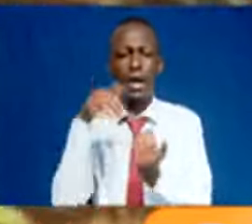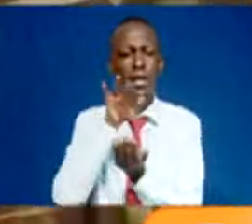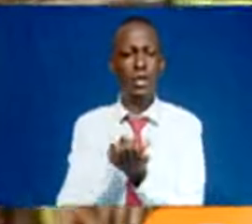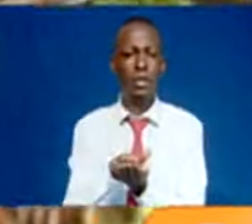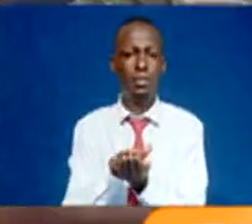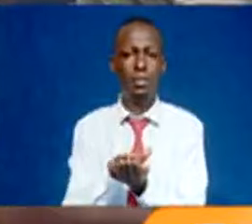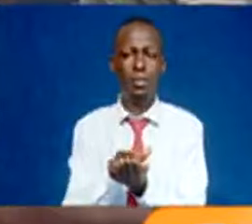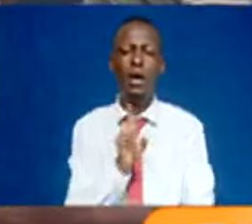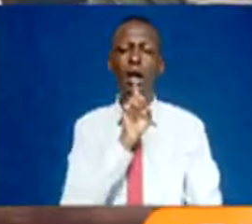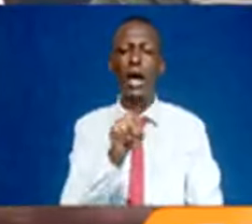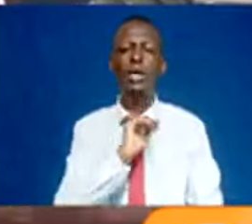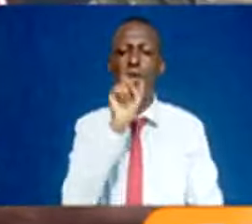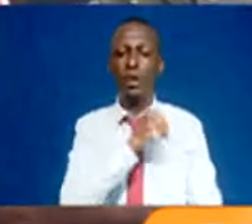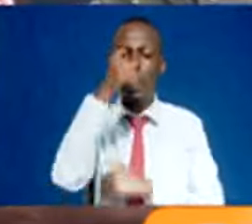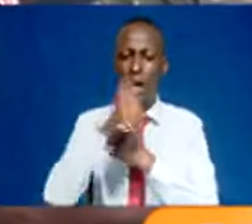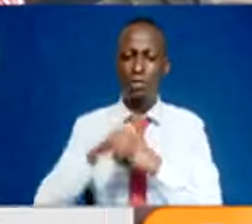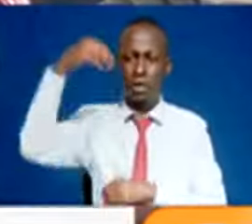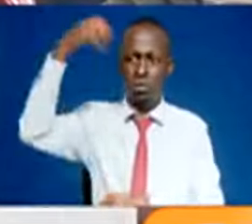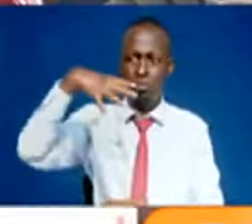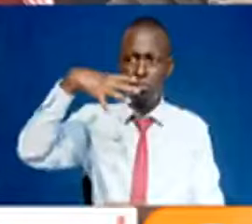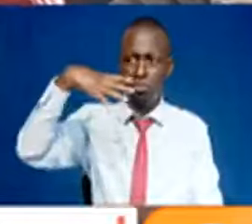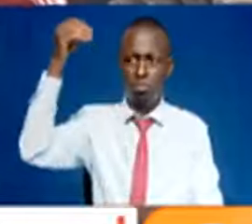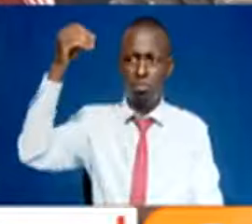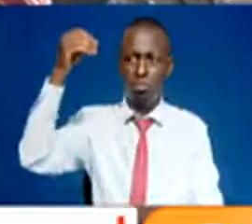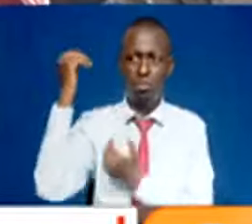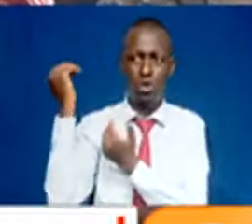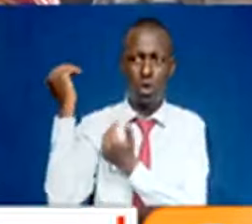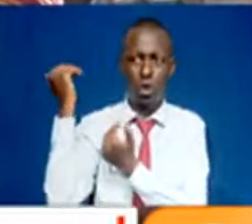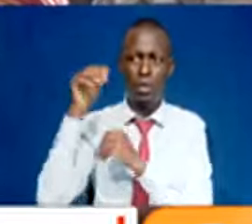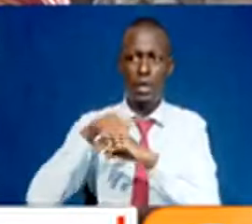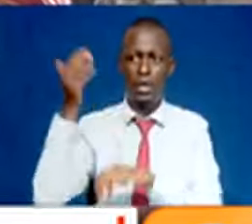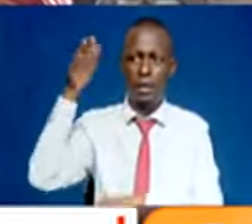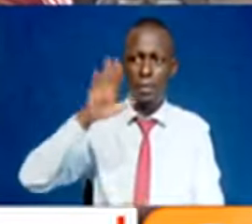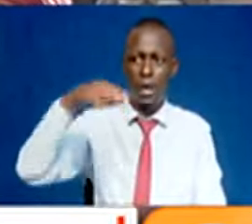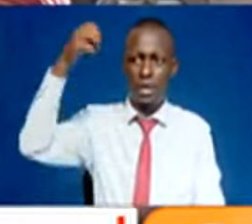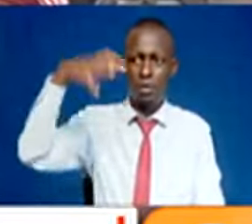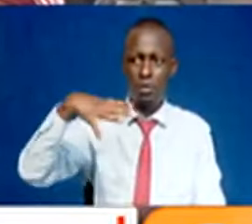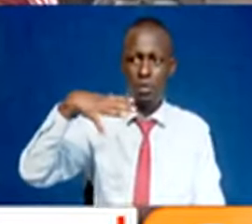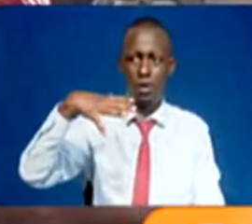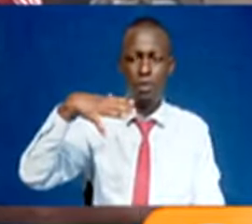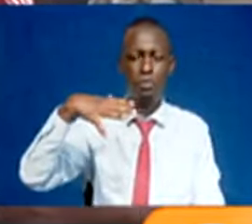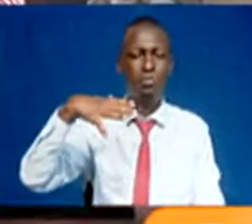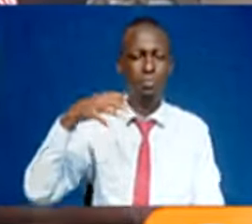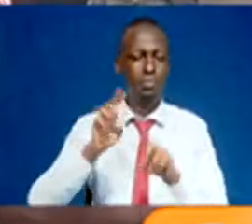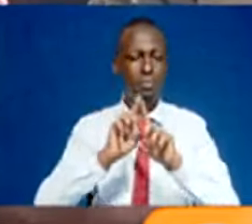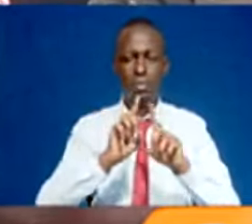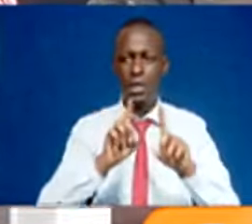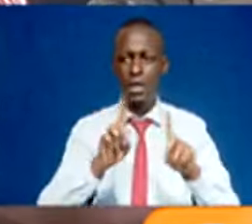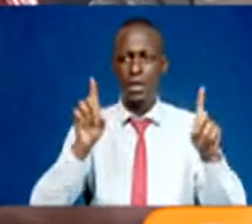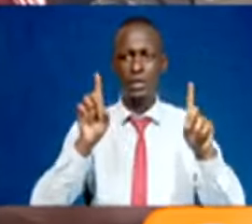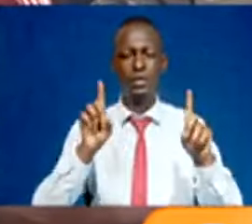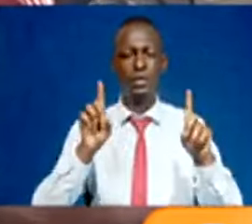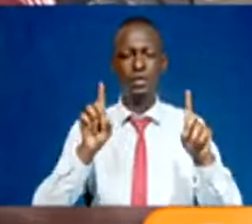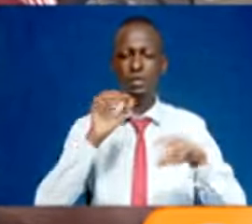walikufa vile stima ilienda. Tumekuwa na hopes that nini stima italetwa, watarudisha transformer, tutengeneze stima, lakini tangia